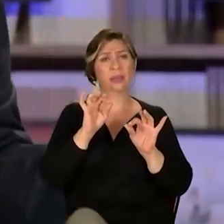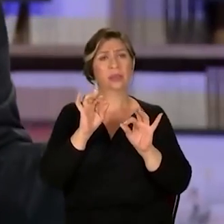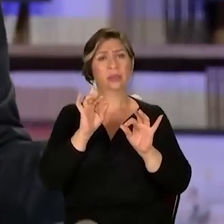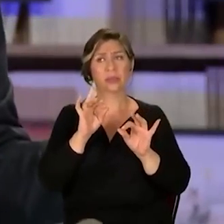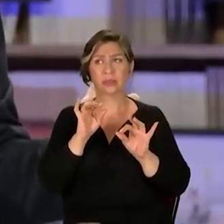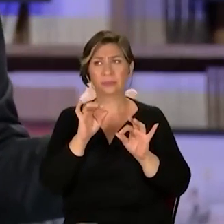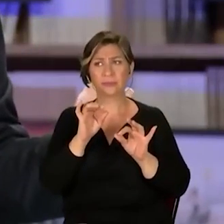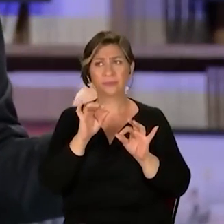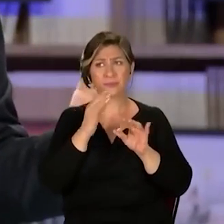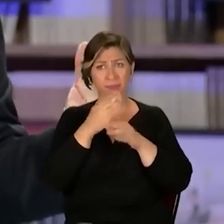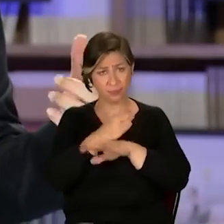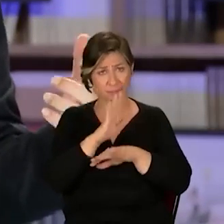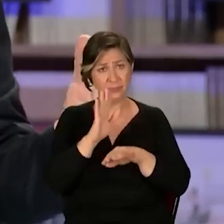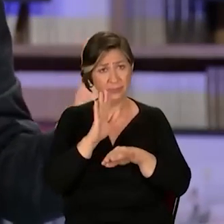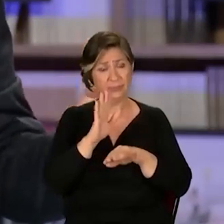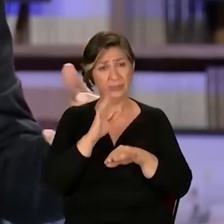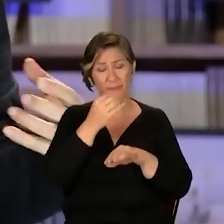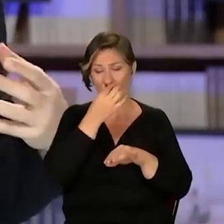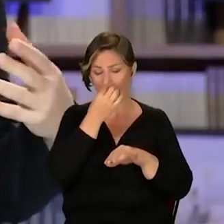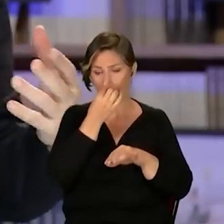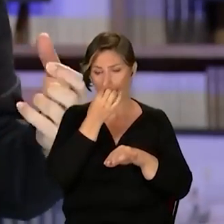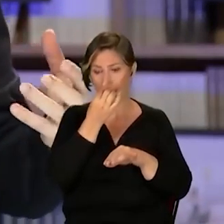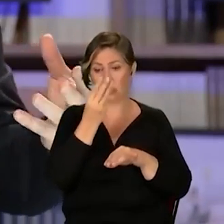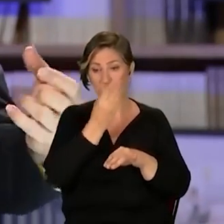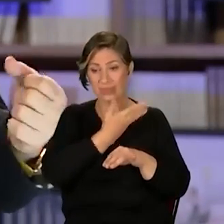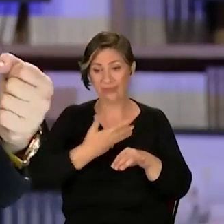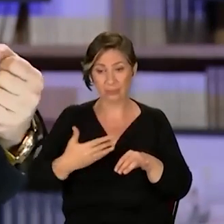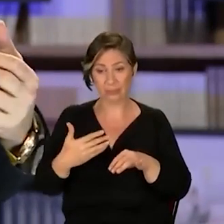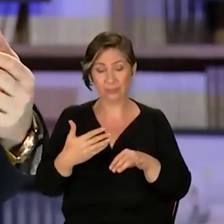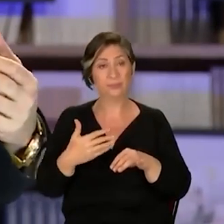feodal dönemde de öyle aslında. Hatta çok sevdiğim